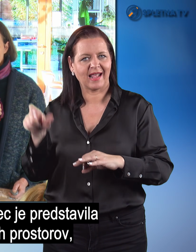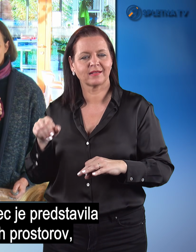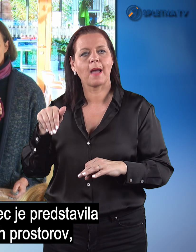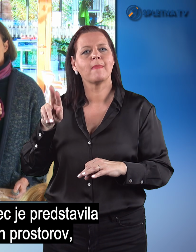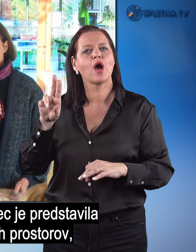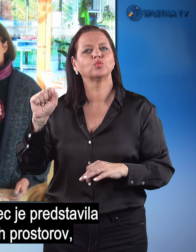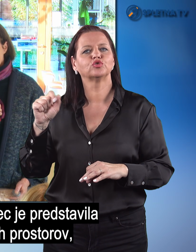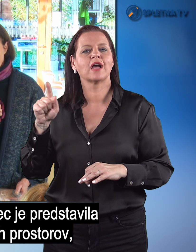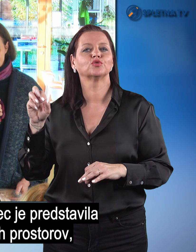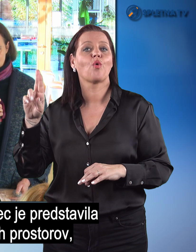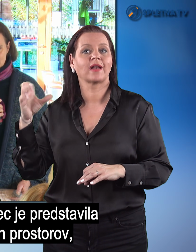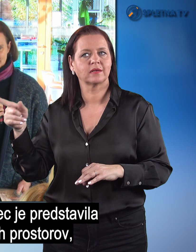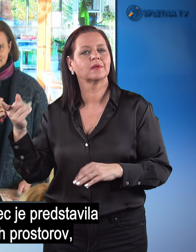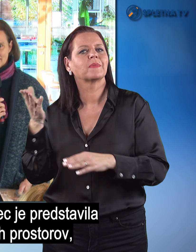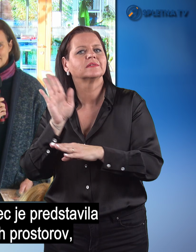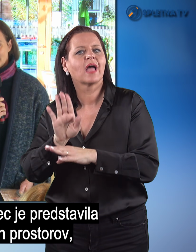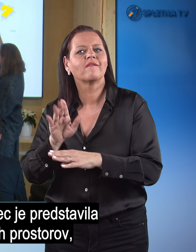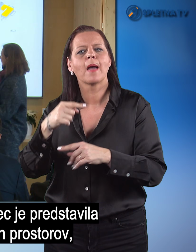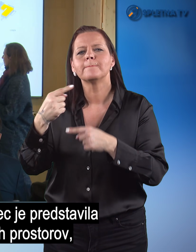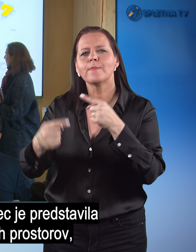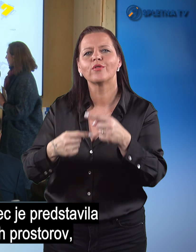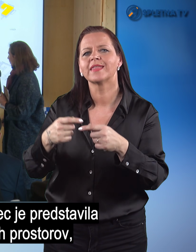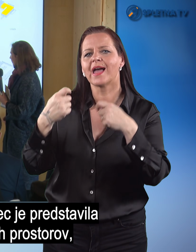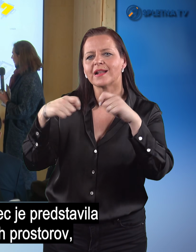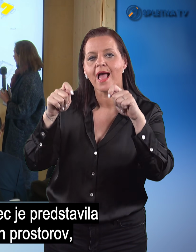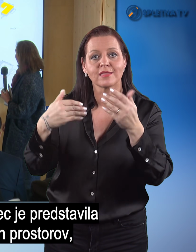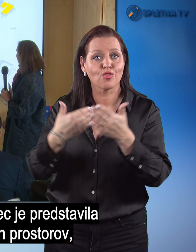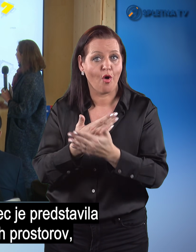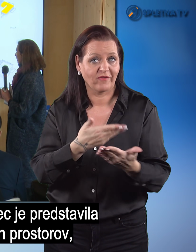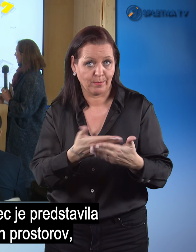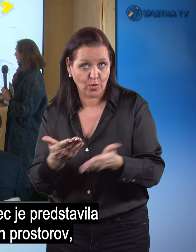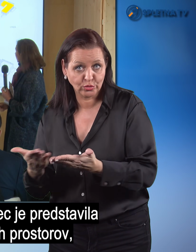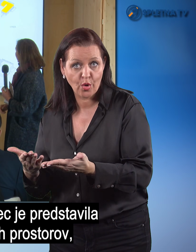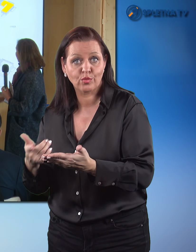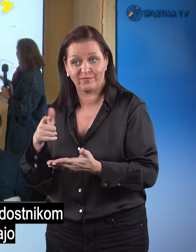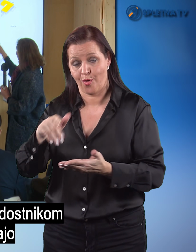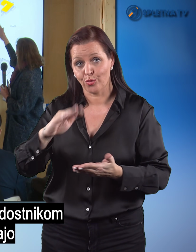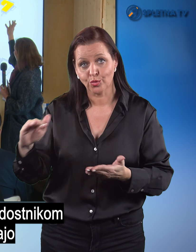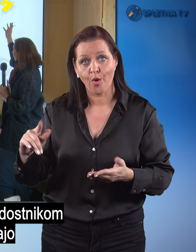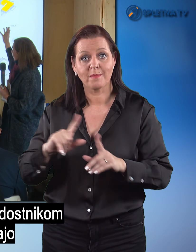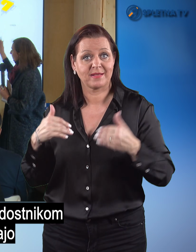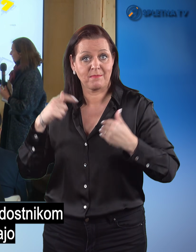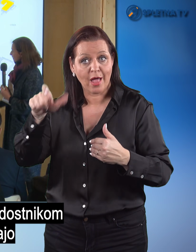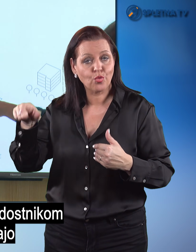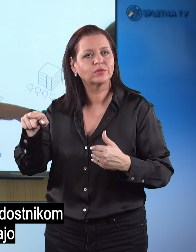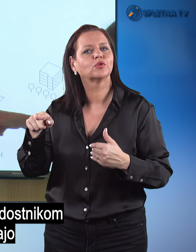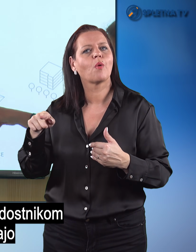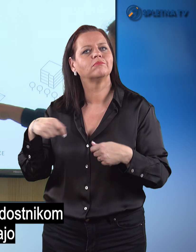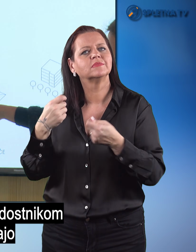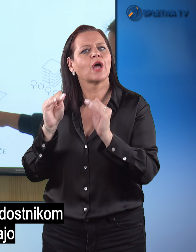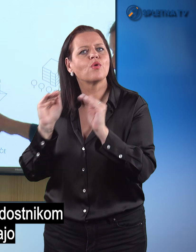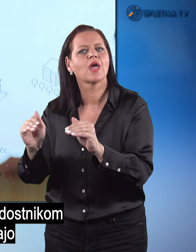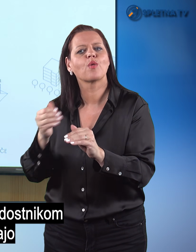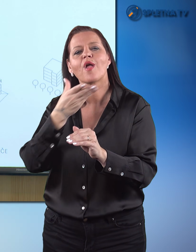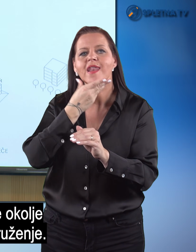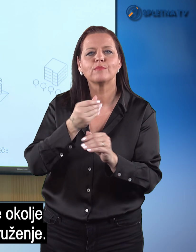Arhitektka Maruša Zorec je predstavila potek gradnje novih prostorov, ki otrokom in mladostnikom zagotavljajo